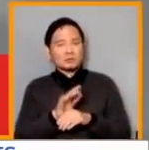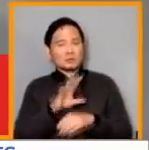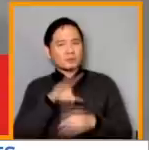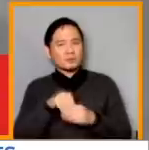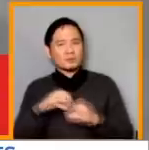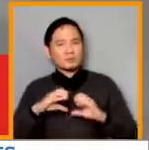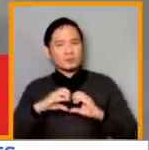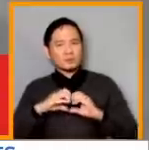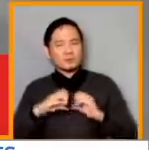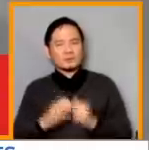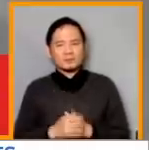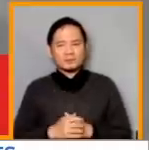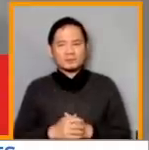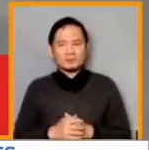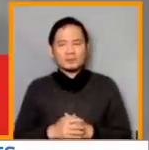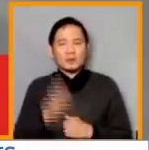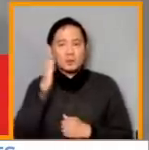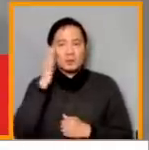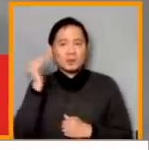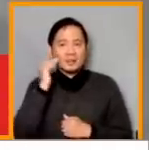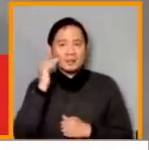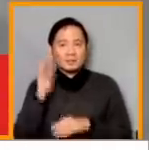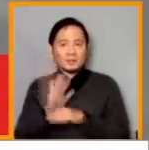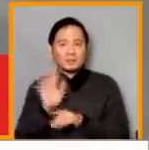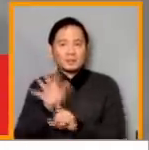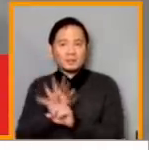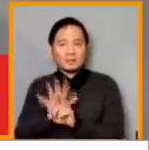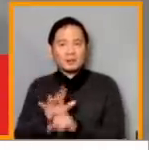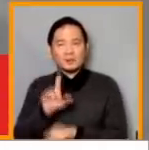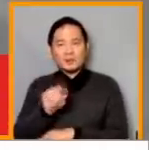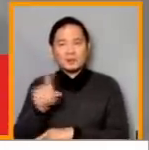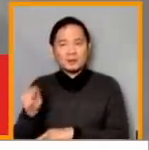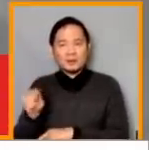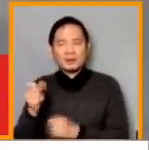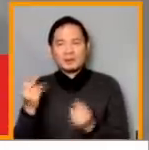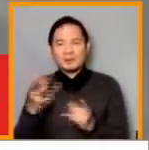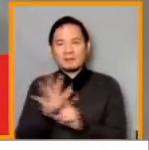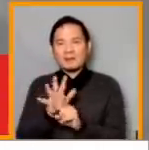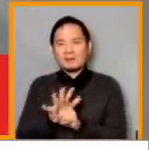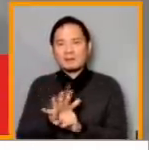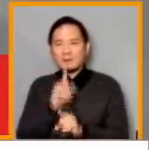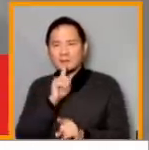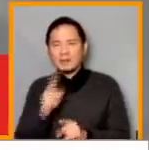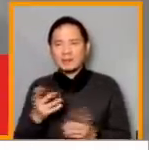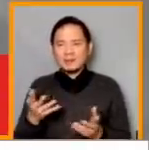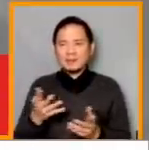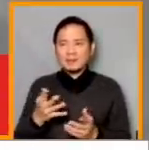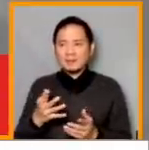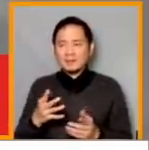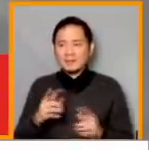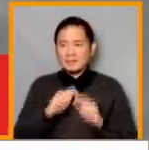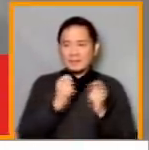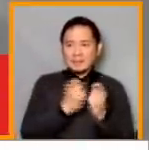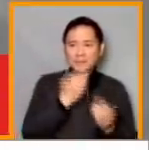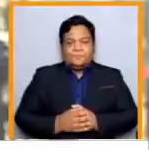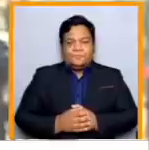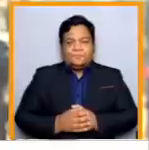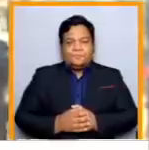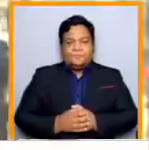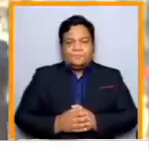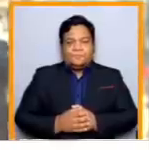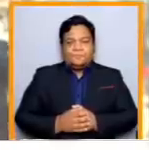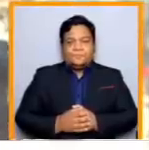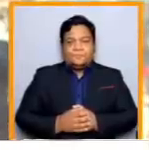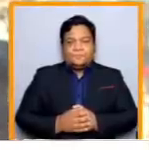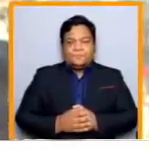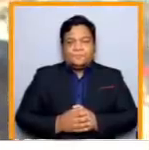isang Korean hit series noong 2020 kung saan maraming fans ang nahati sa Team Good Boy o Team Dosan. Iga